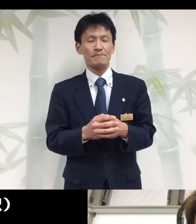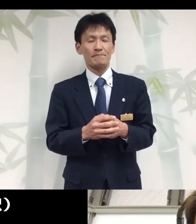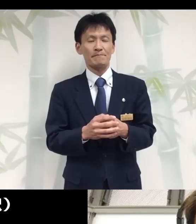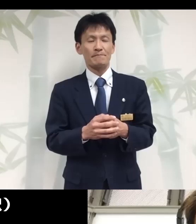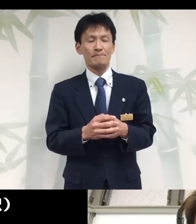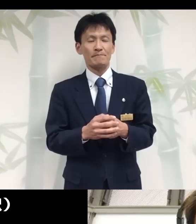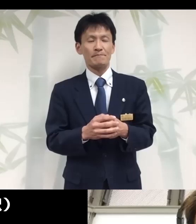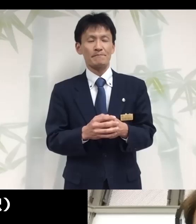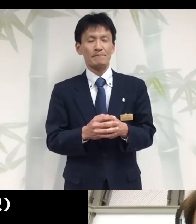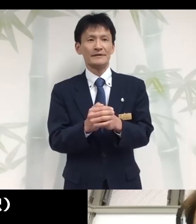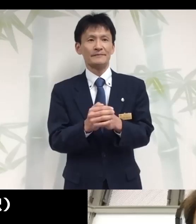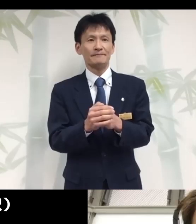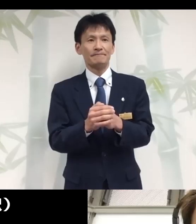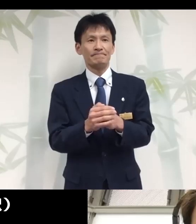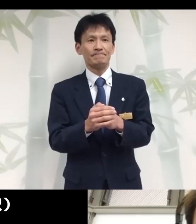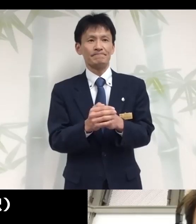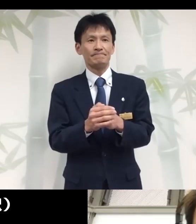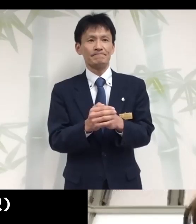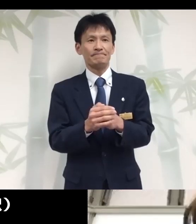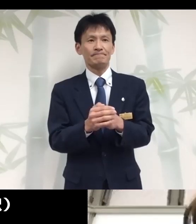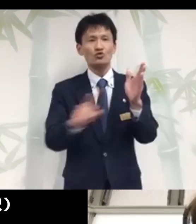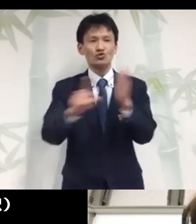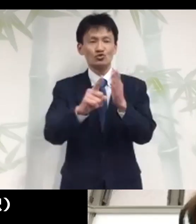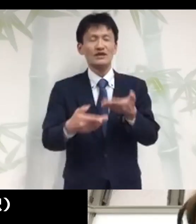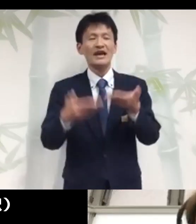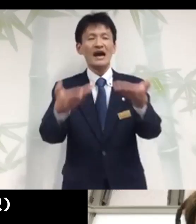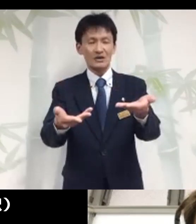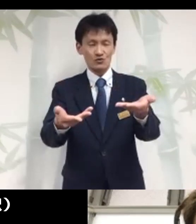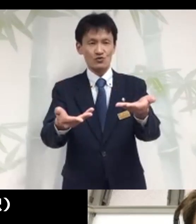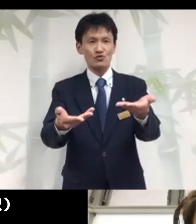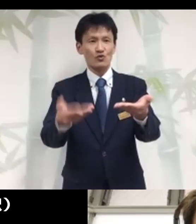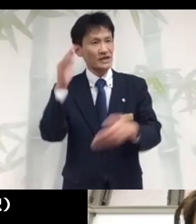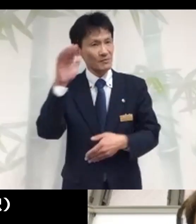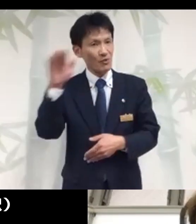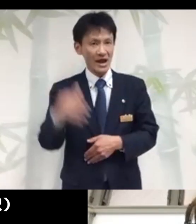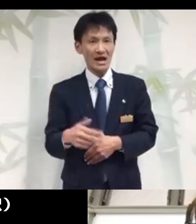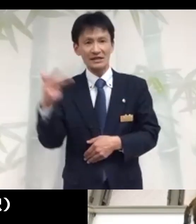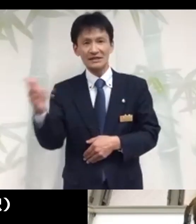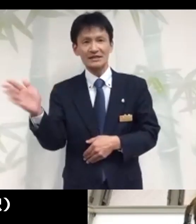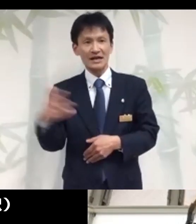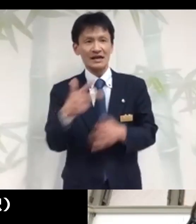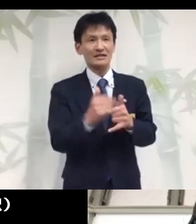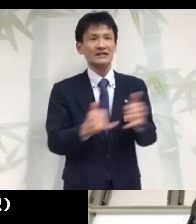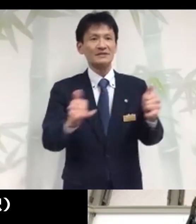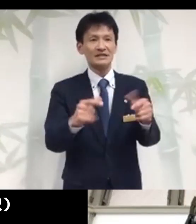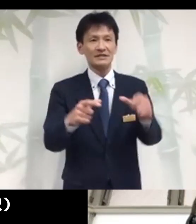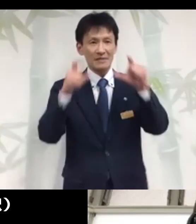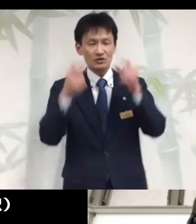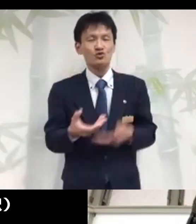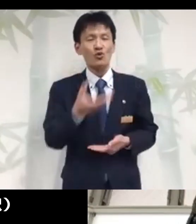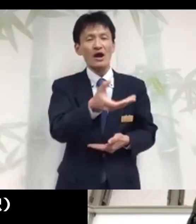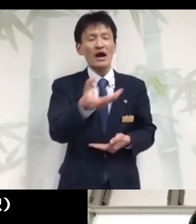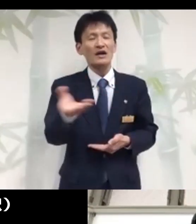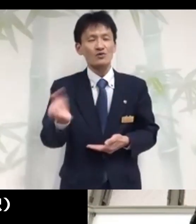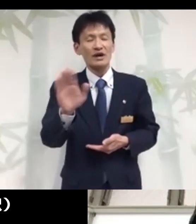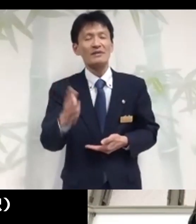介護施設などへのマスク優先配布の希望や市から市民へ配布されますかなどのご意見が上がっ